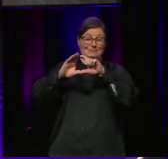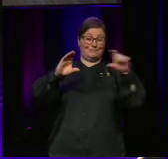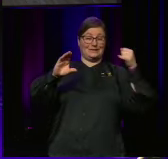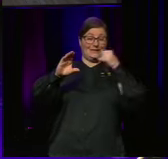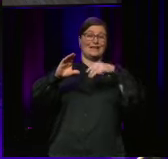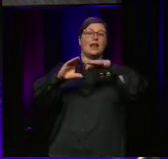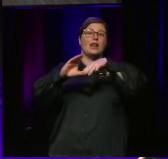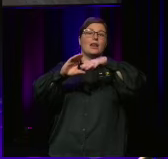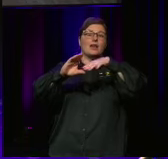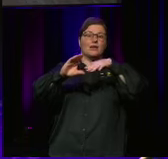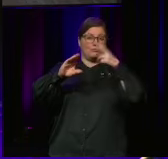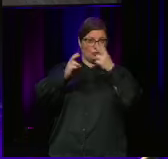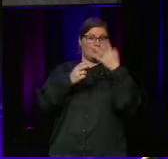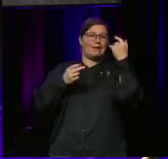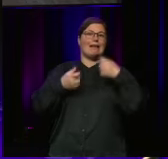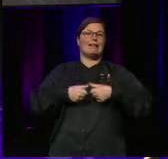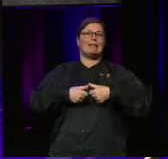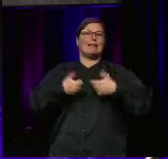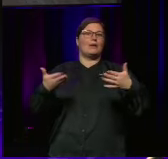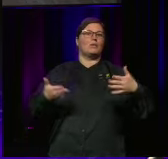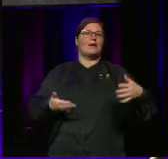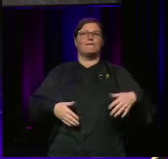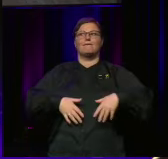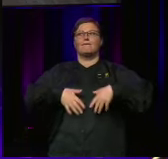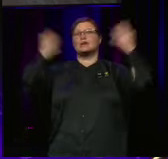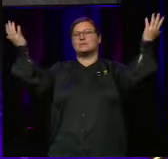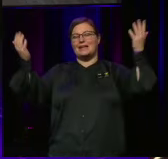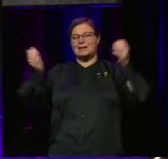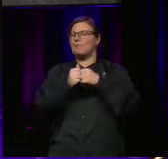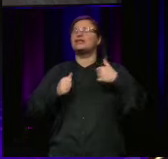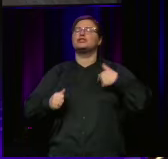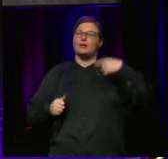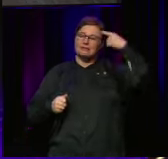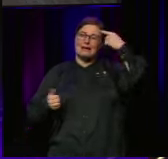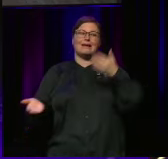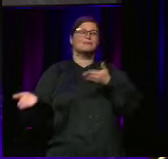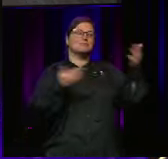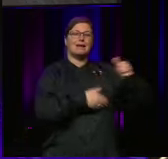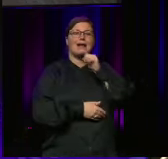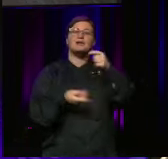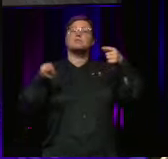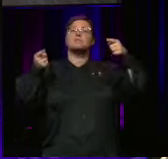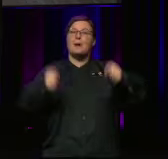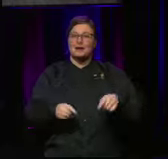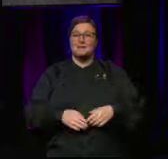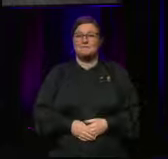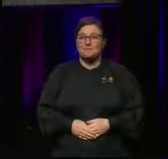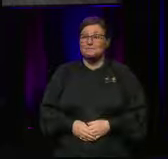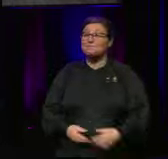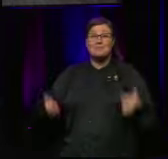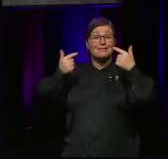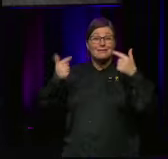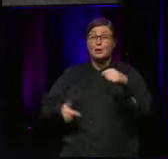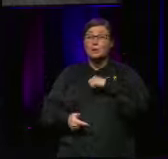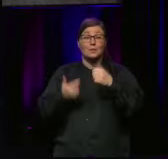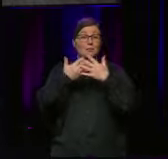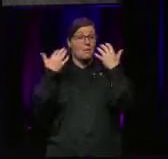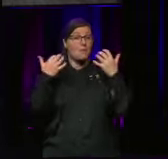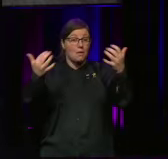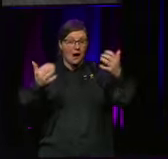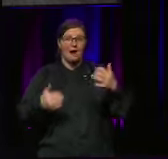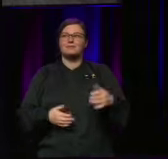som helst. Men jag ska lämna över ordet direkt till Anders. Tack! Kul att se att det är så många här. Det finns